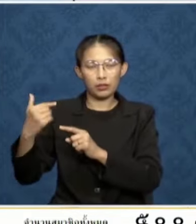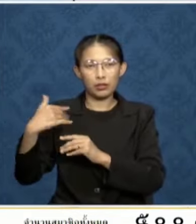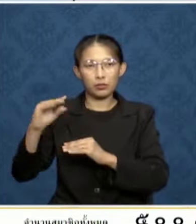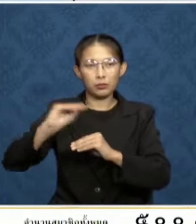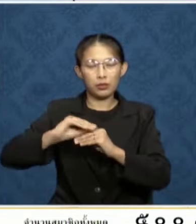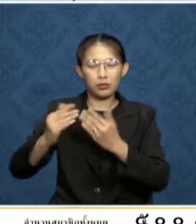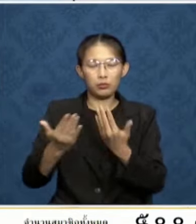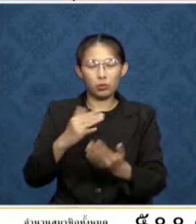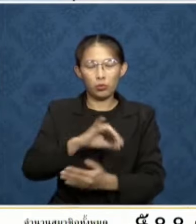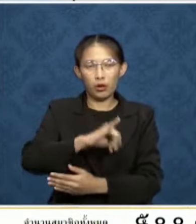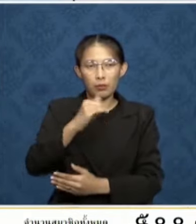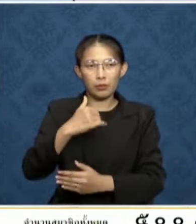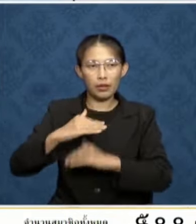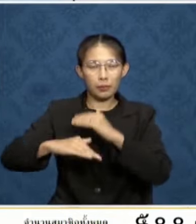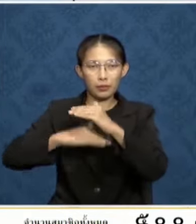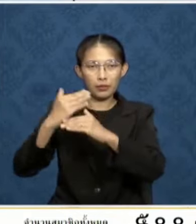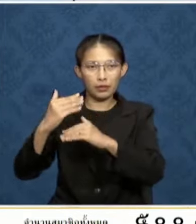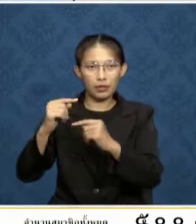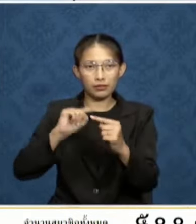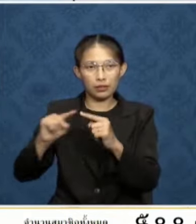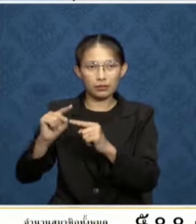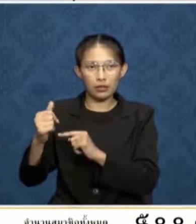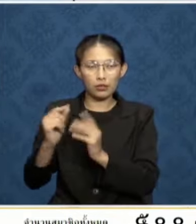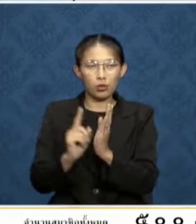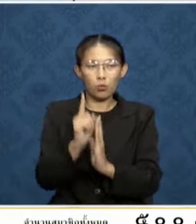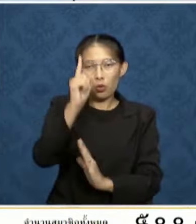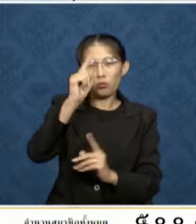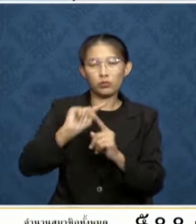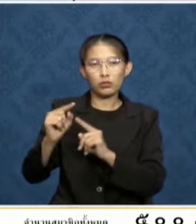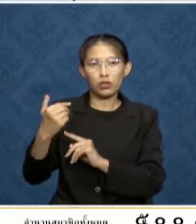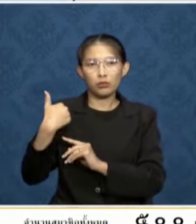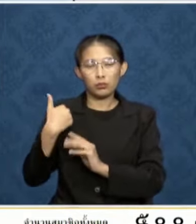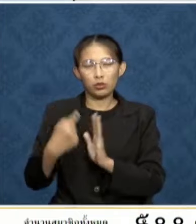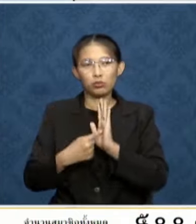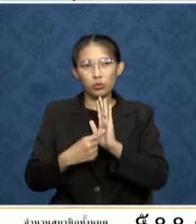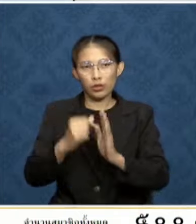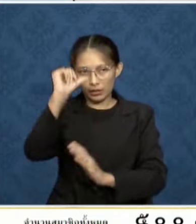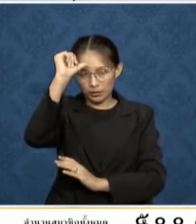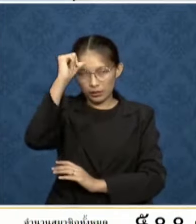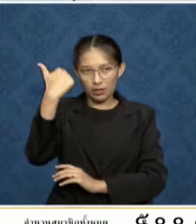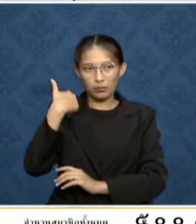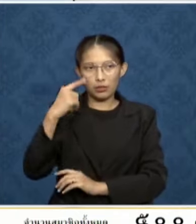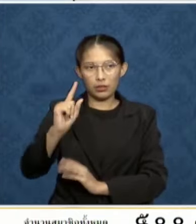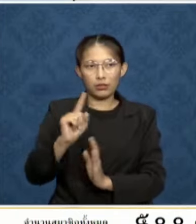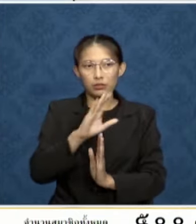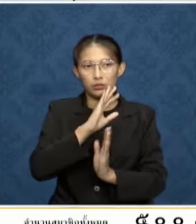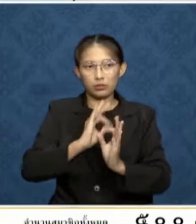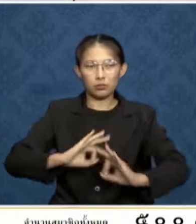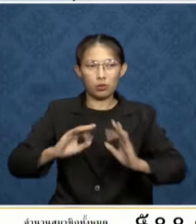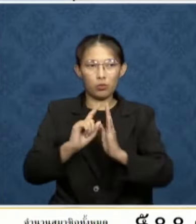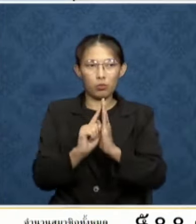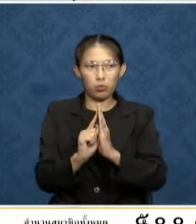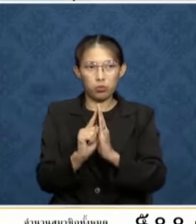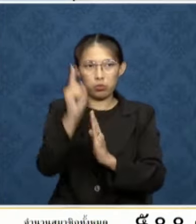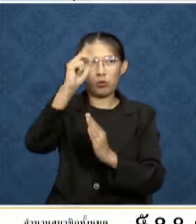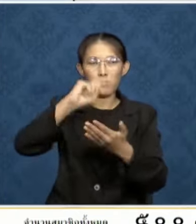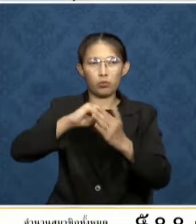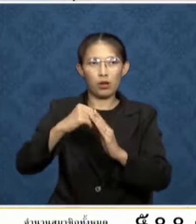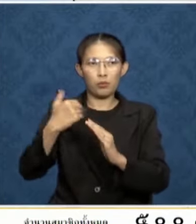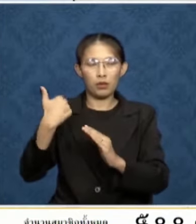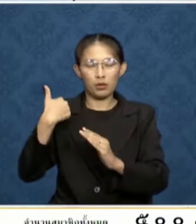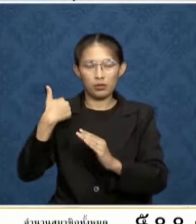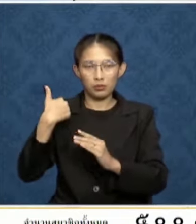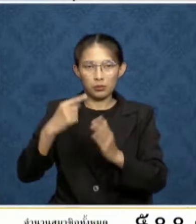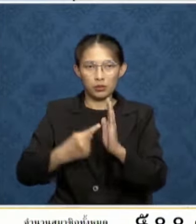ได้หรอจะเร่ começarการฐานาท้าปลอยจรลวก็ได้หากเราดูตัอย่างจปเทศอินเดียถ้าปอยจรวด Satish Darwin เริ่มกอตั้งตั้ใปี